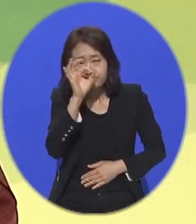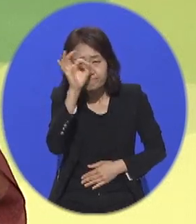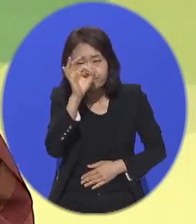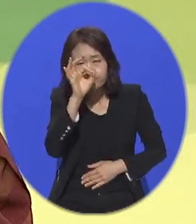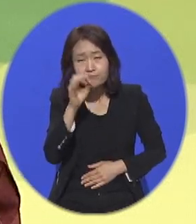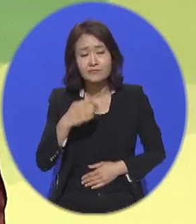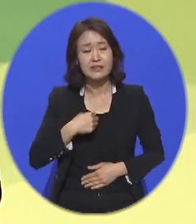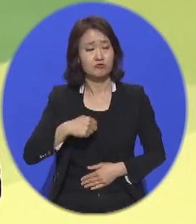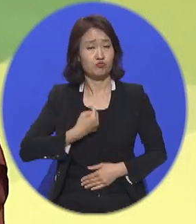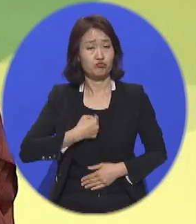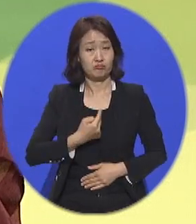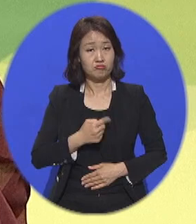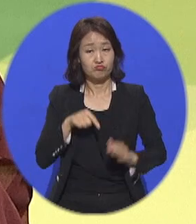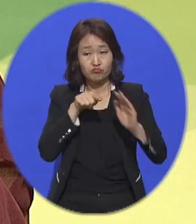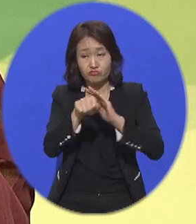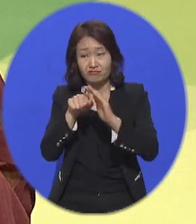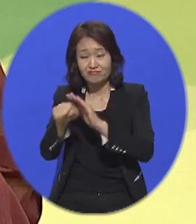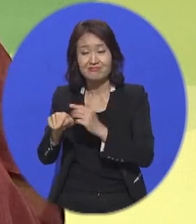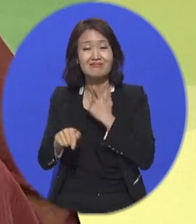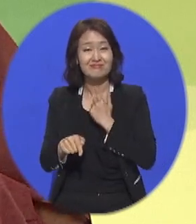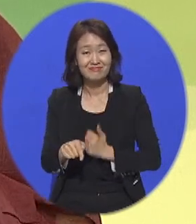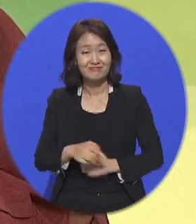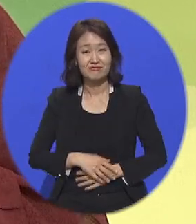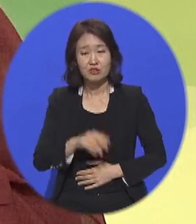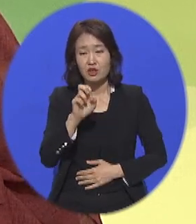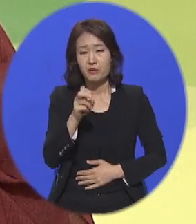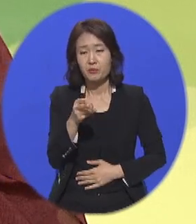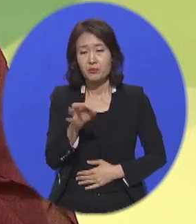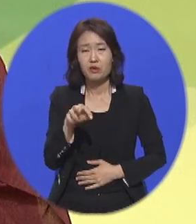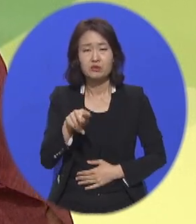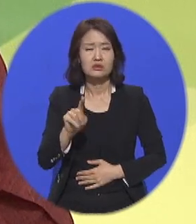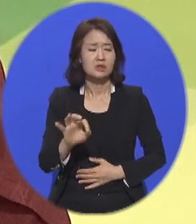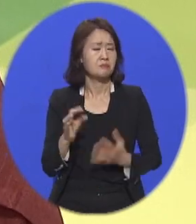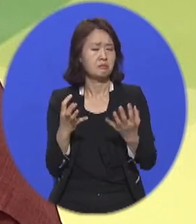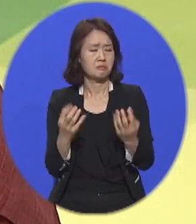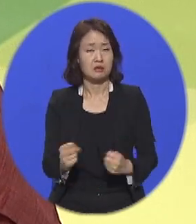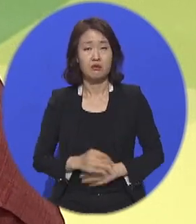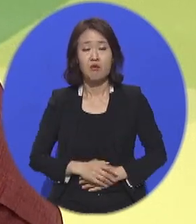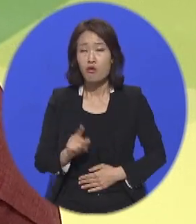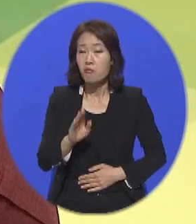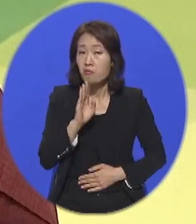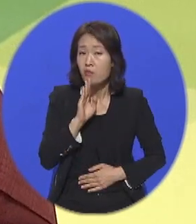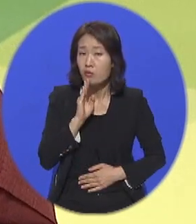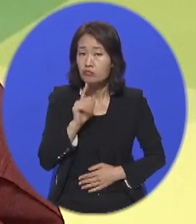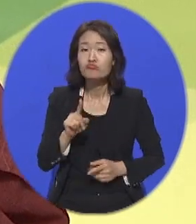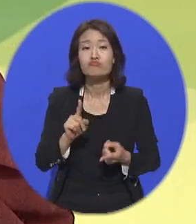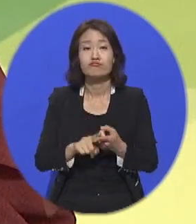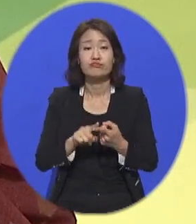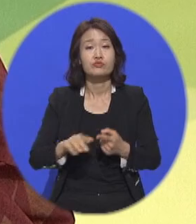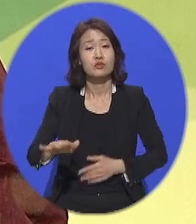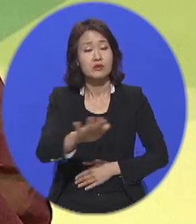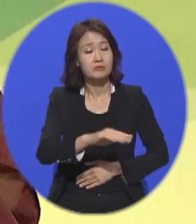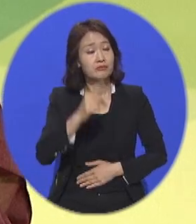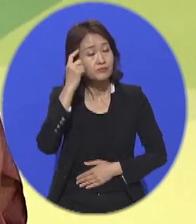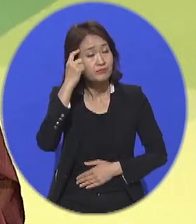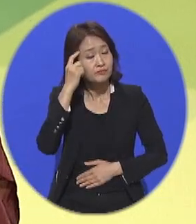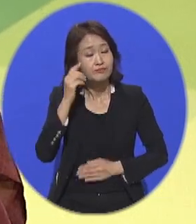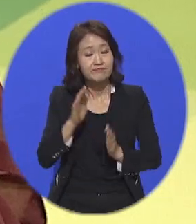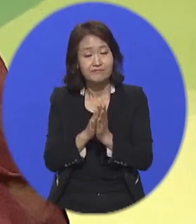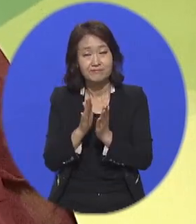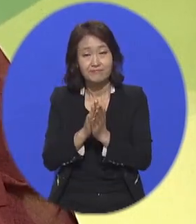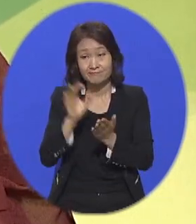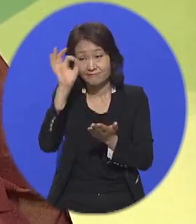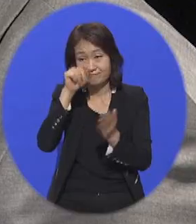제 나름대로 다녔습니다. 명상이 너무 난무합니다. 어떤 명상이 올 것인가? 그건 여러분들이 나름대로 잘 찾아